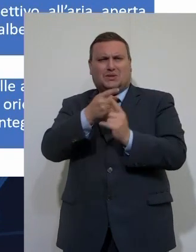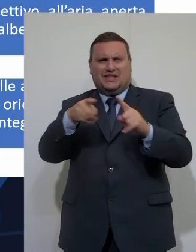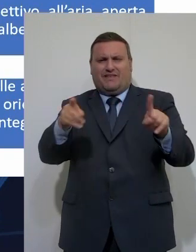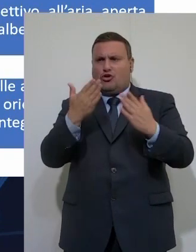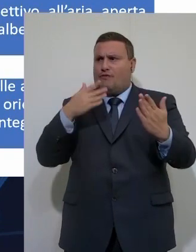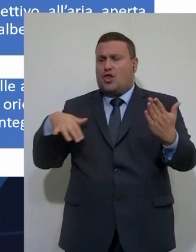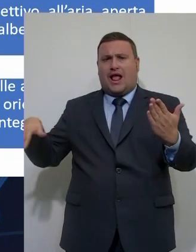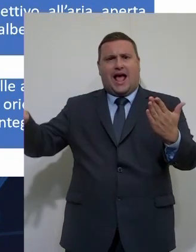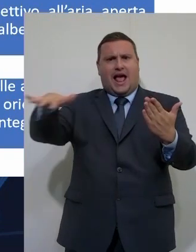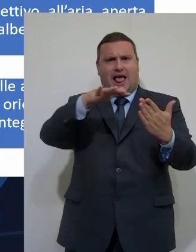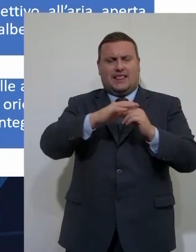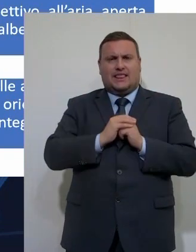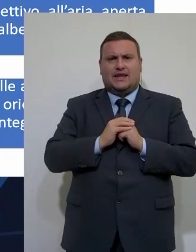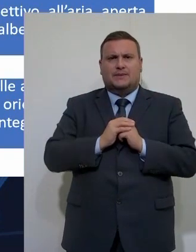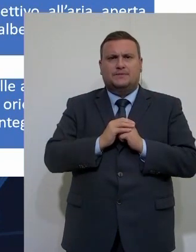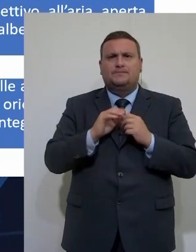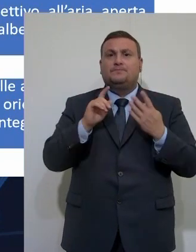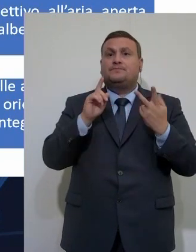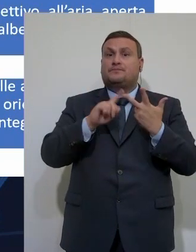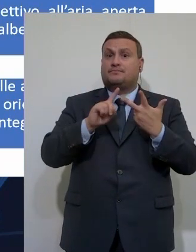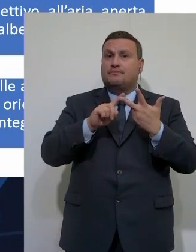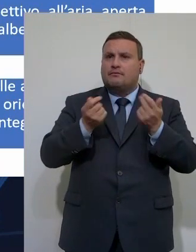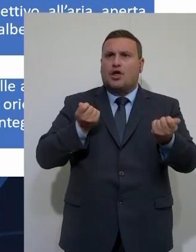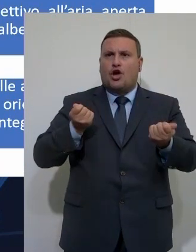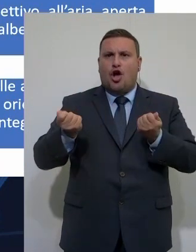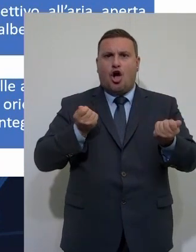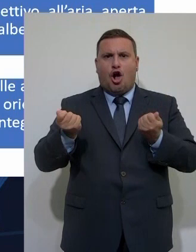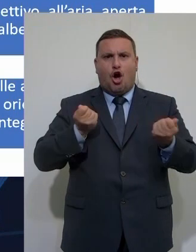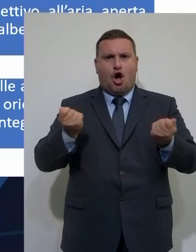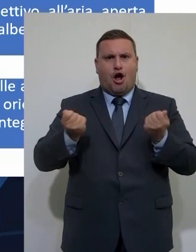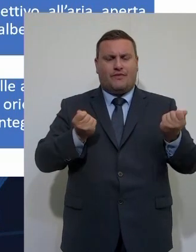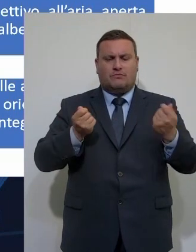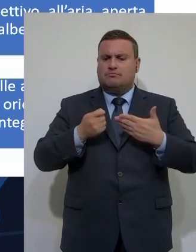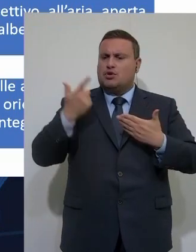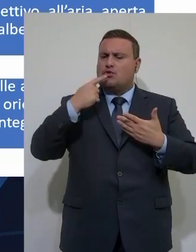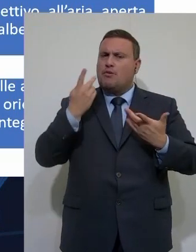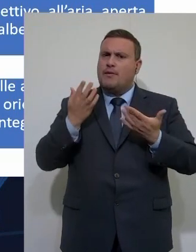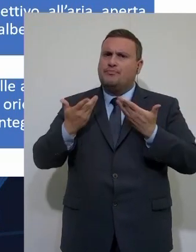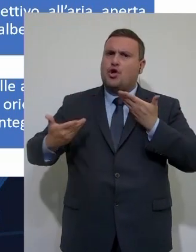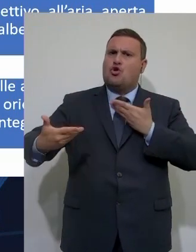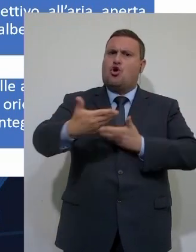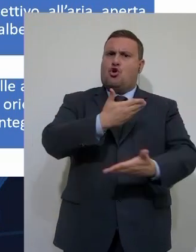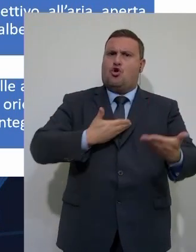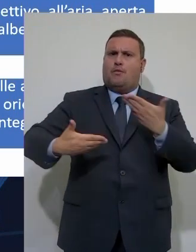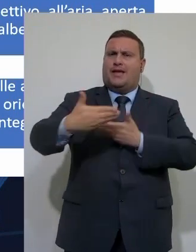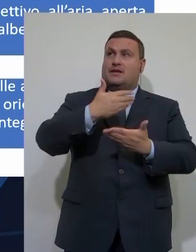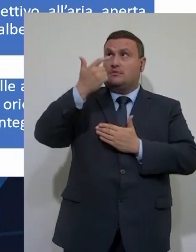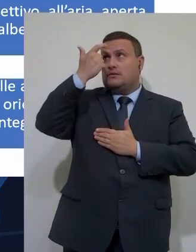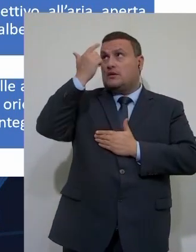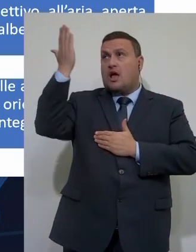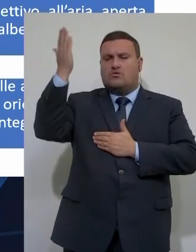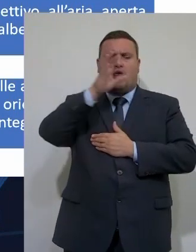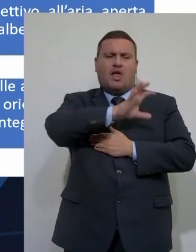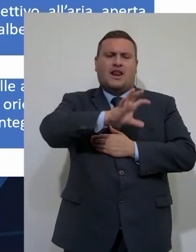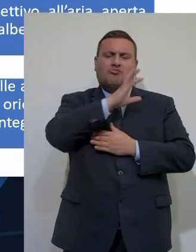La governance, l'abbiamo accennato, è importante una forte cooperazione tra la componente nazionale governativa e le regioni,